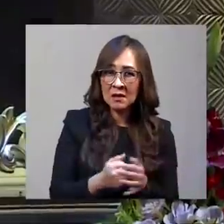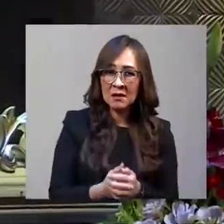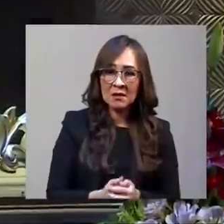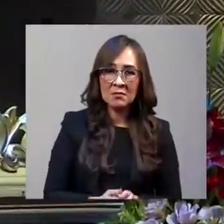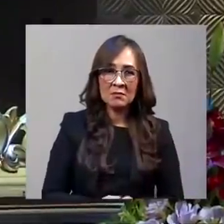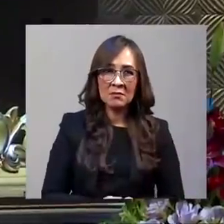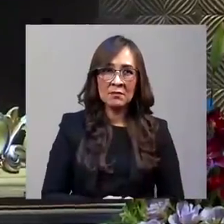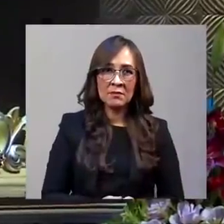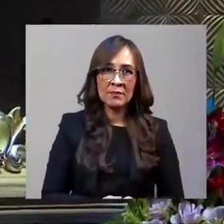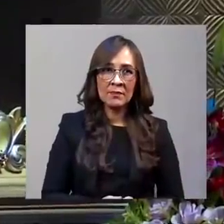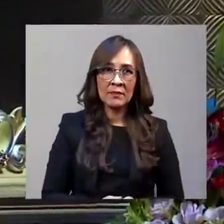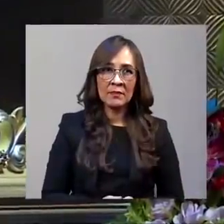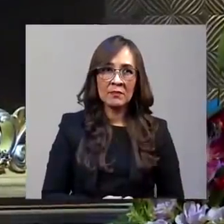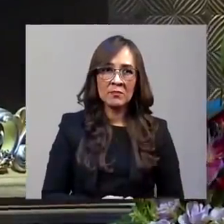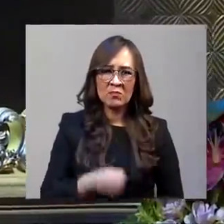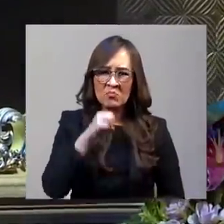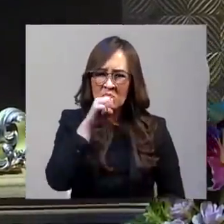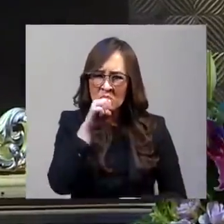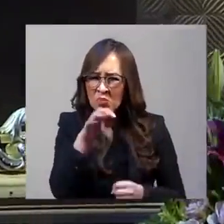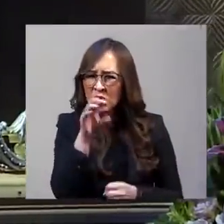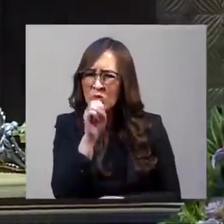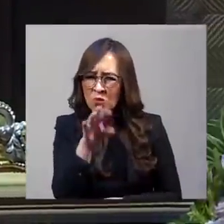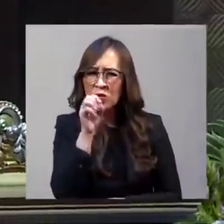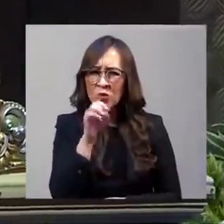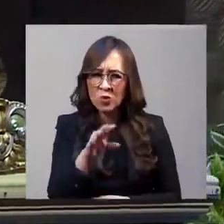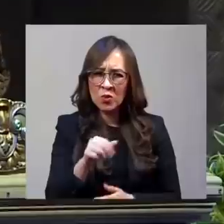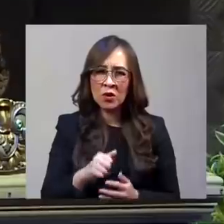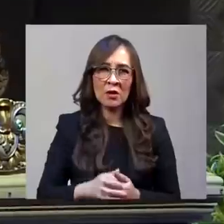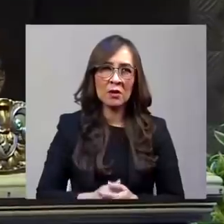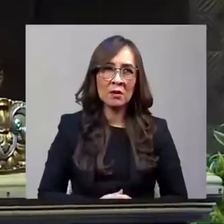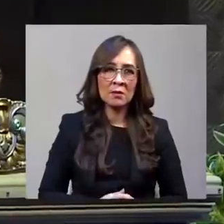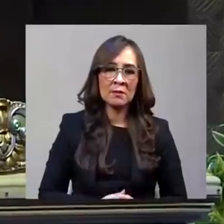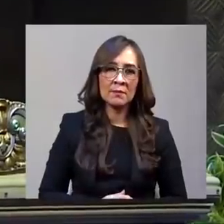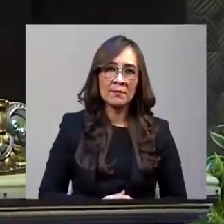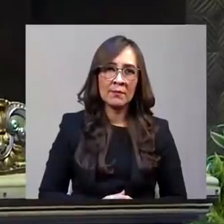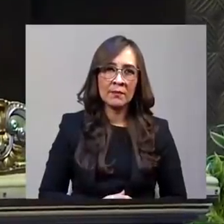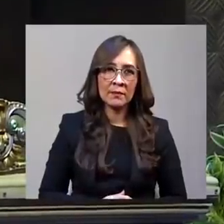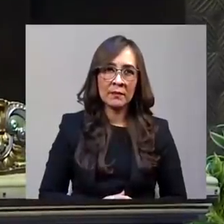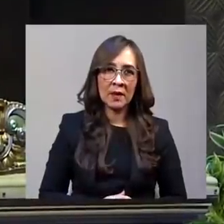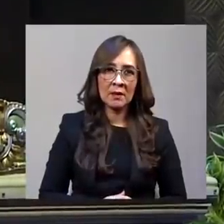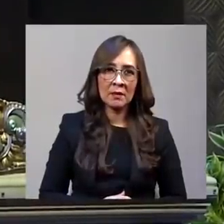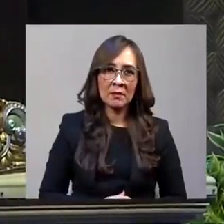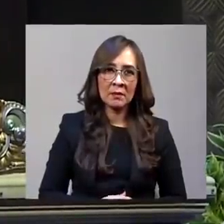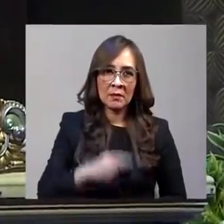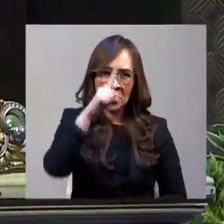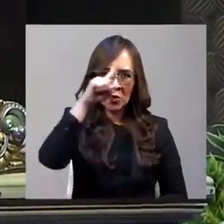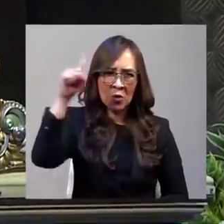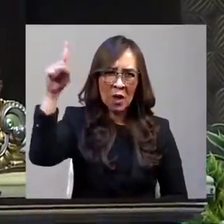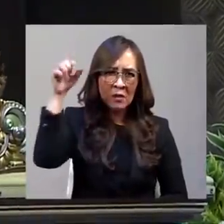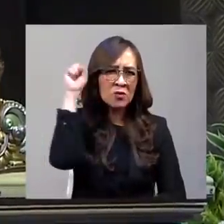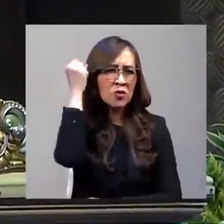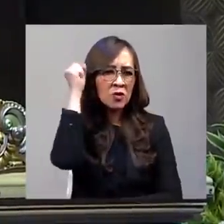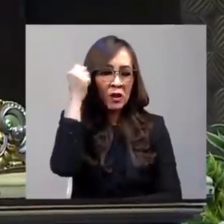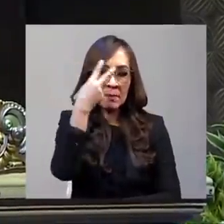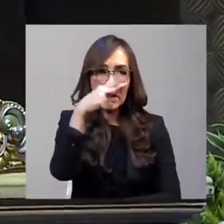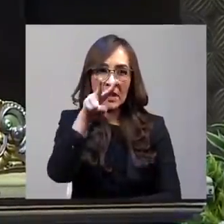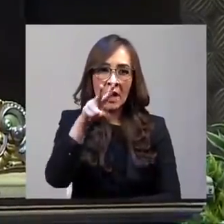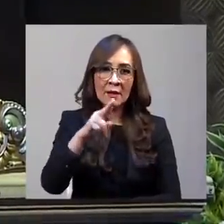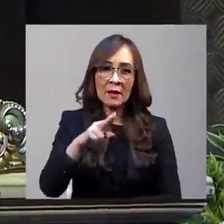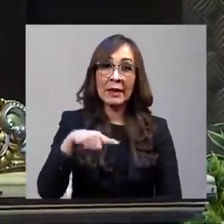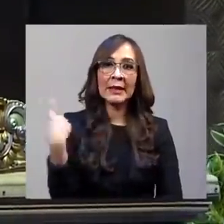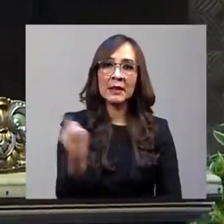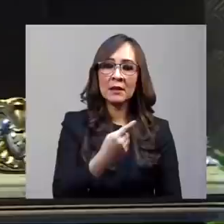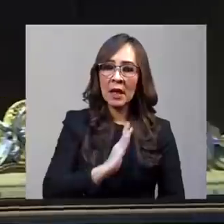dosa. Kita akhirnya berjalan dalam kedagingan. Dan karena Tuhan tidak bisa melihat kesetiaan kita dalam perkara kecil, Tuhan gak akan